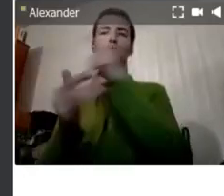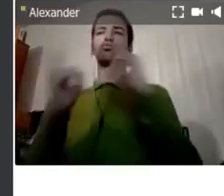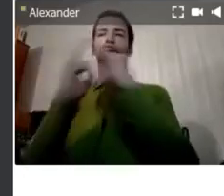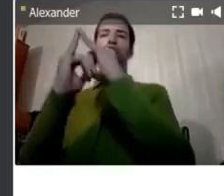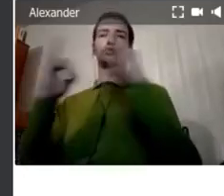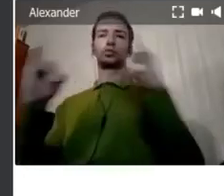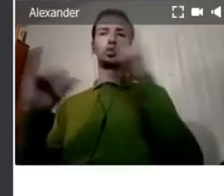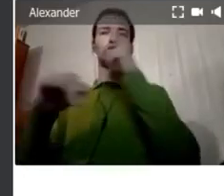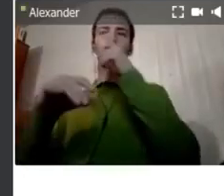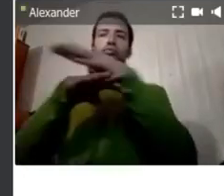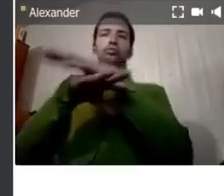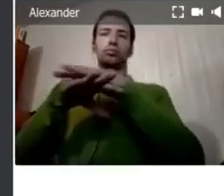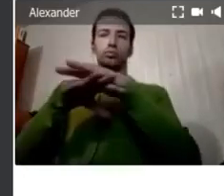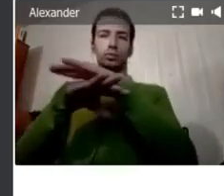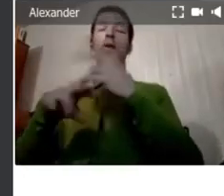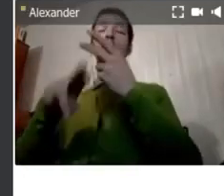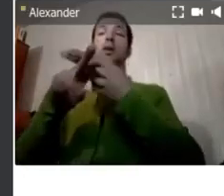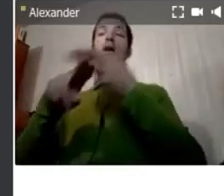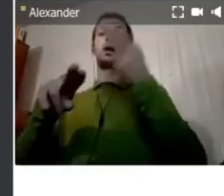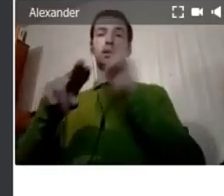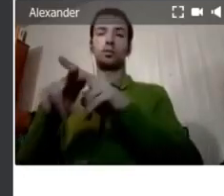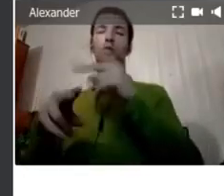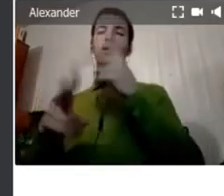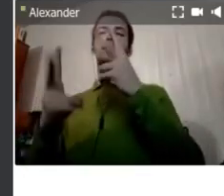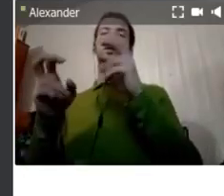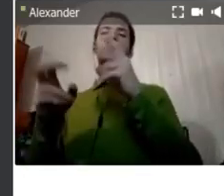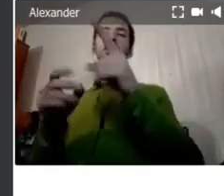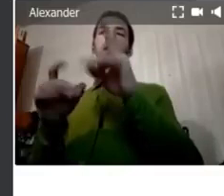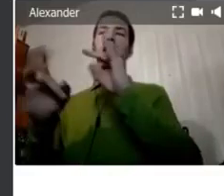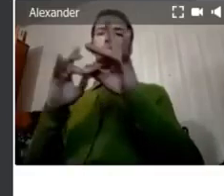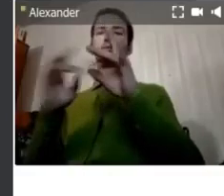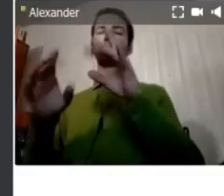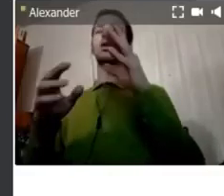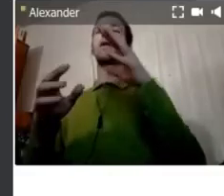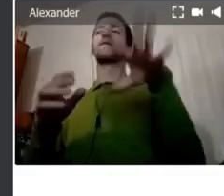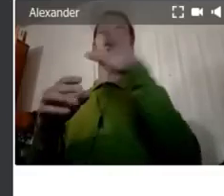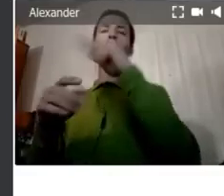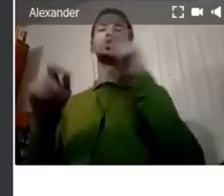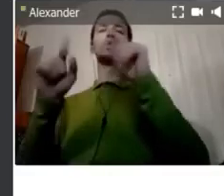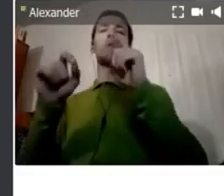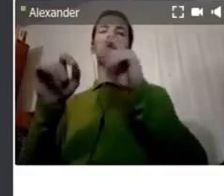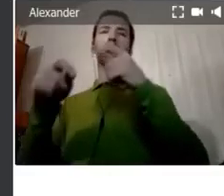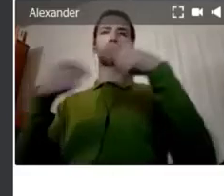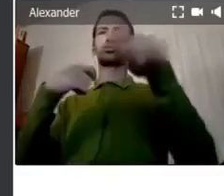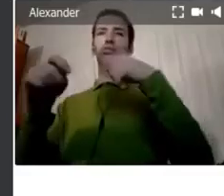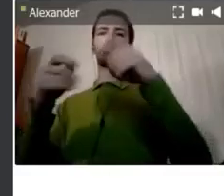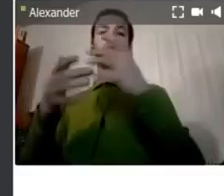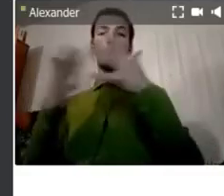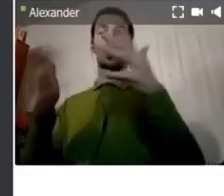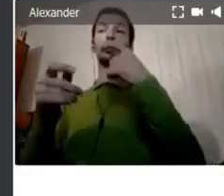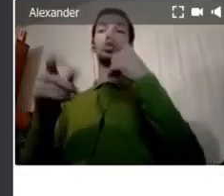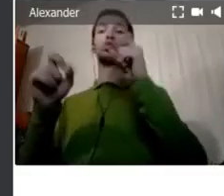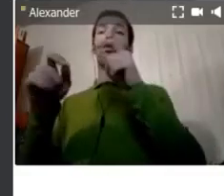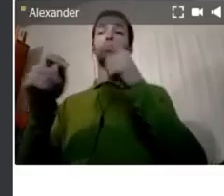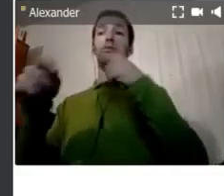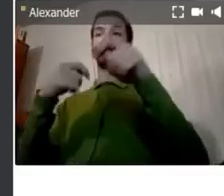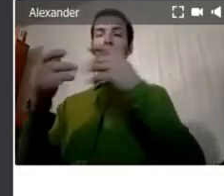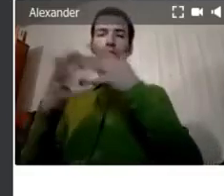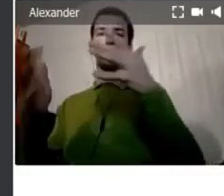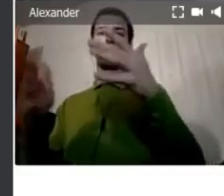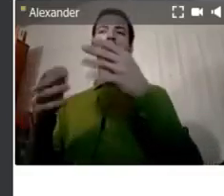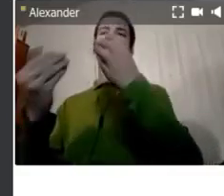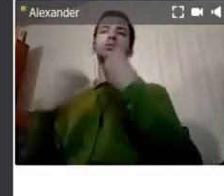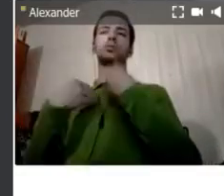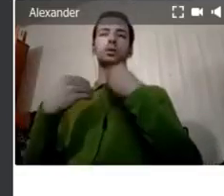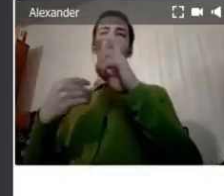хорошие деньги. Мы, соответственно, этим и занимаемся. Итак, первый простой пример. У меня написано, сразу скажу, здесь